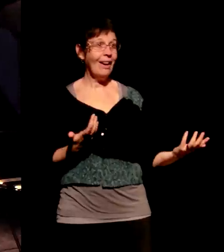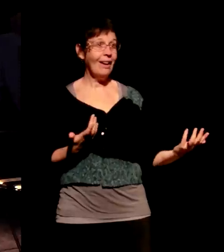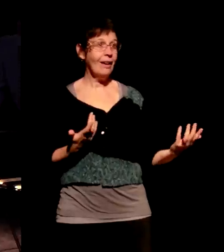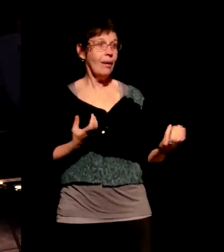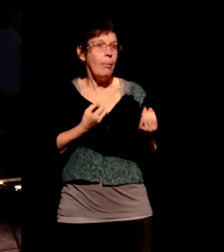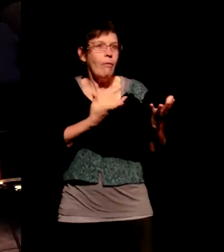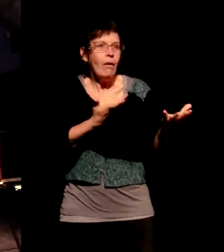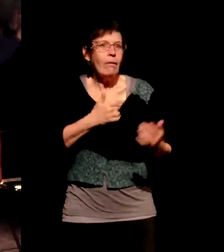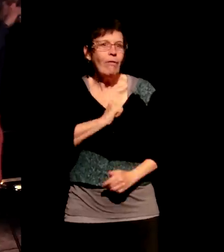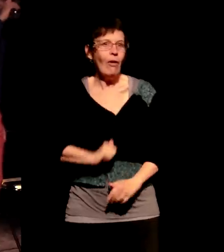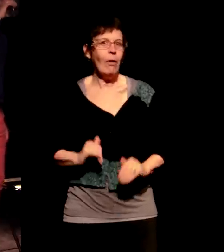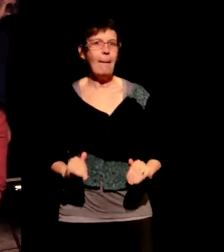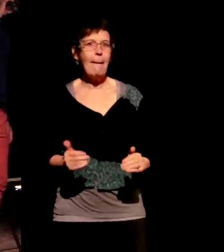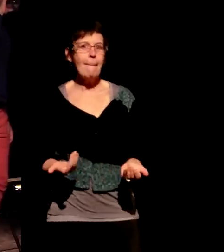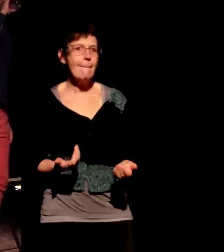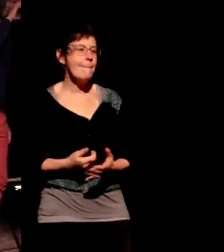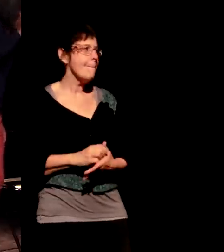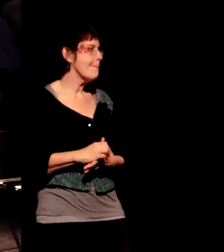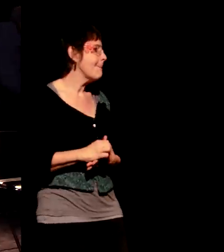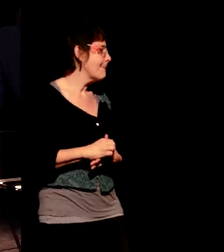ce truc-là? Et du coup,